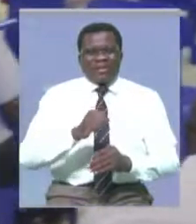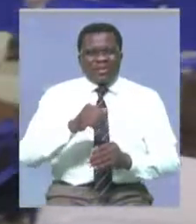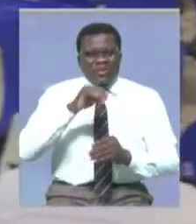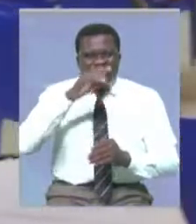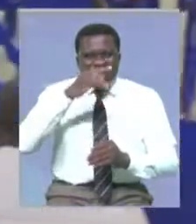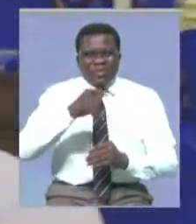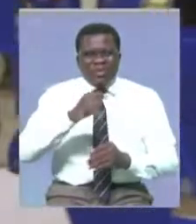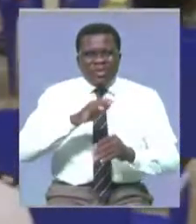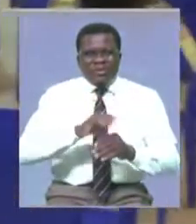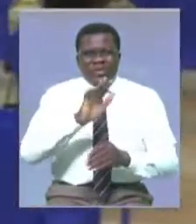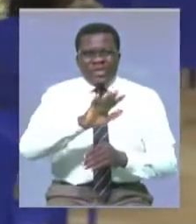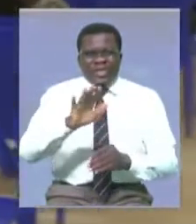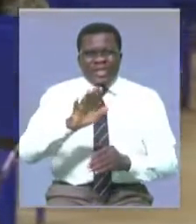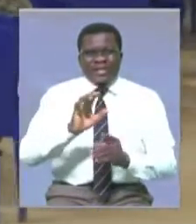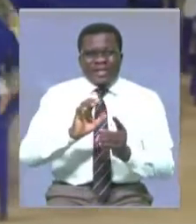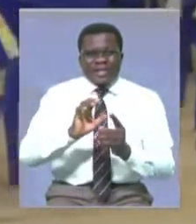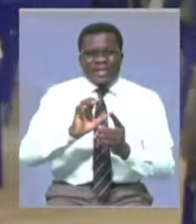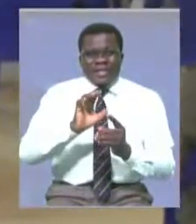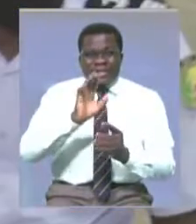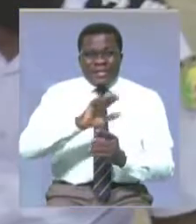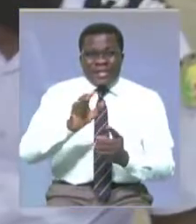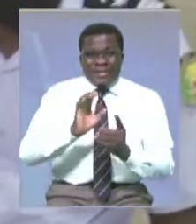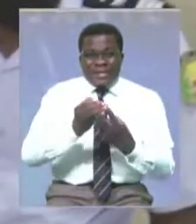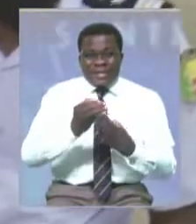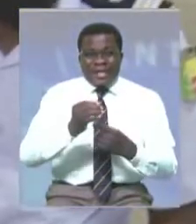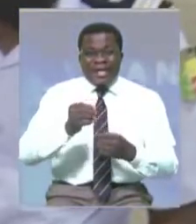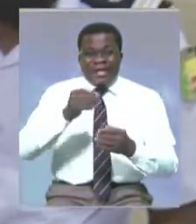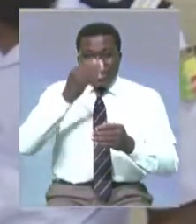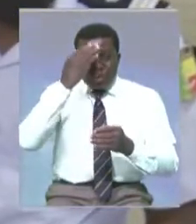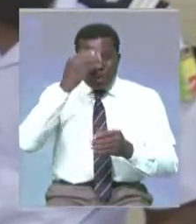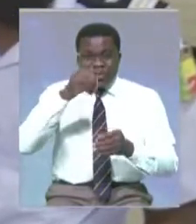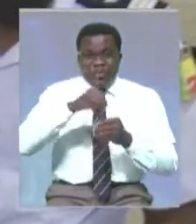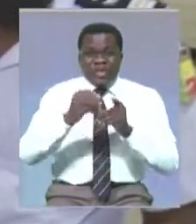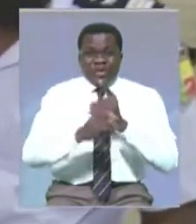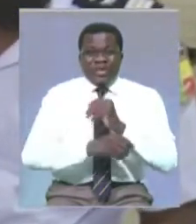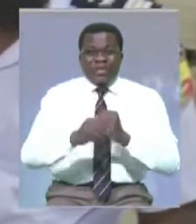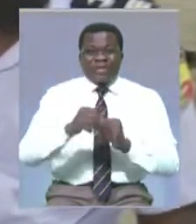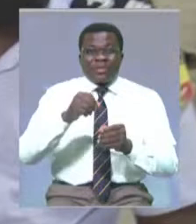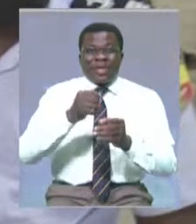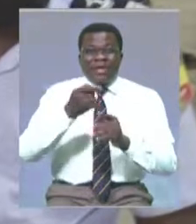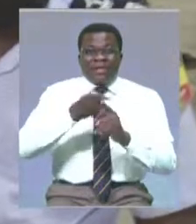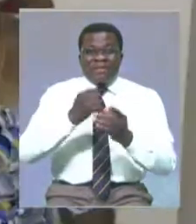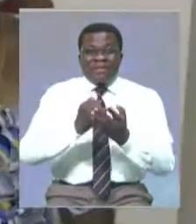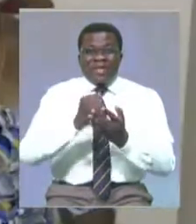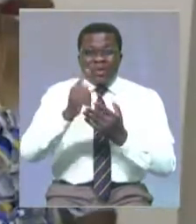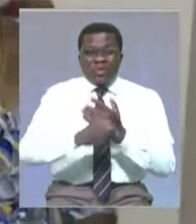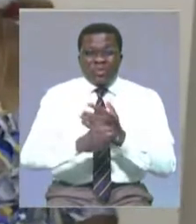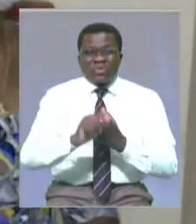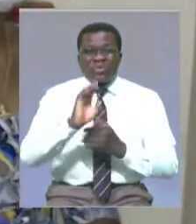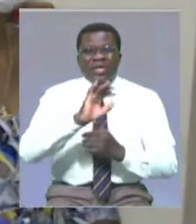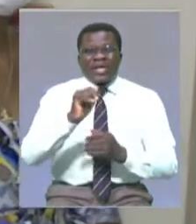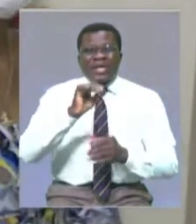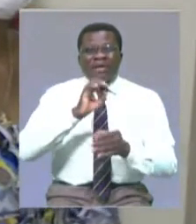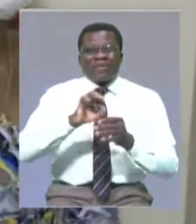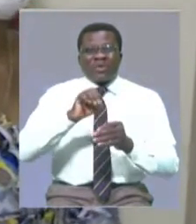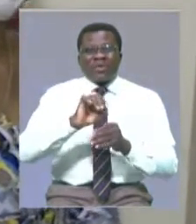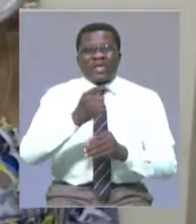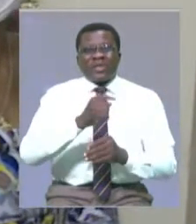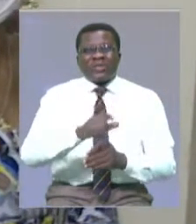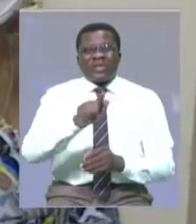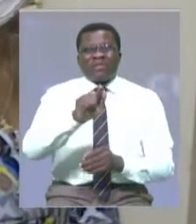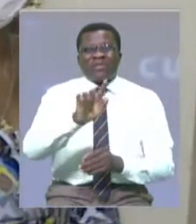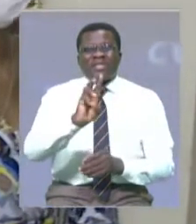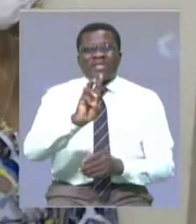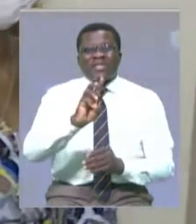Sur les 55 cas enregistrés dans le département de l'Atlantique fin août, Bomé-Calavi compte à elle seule